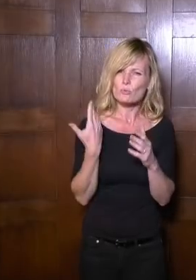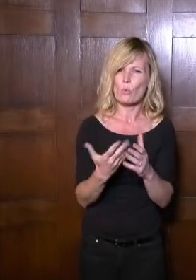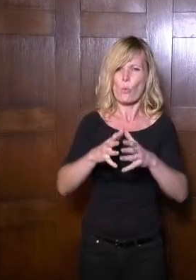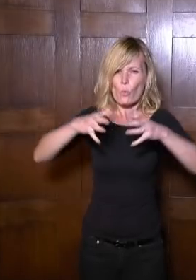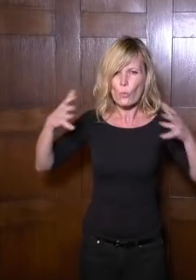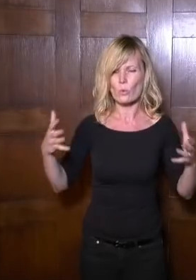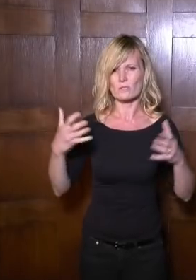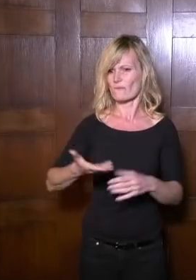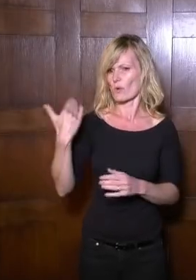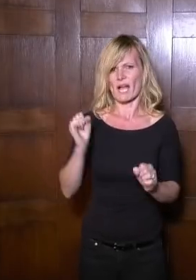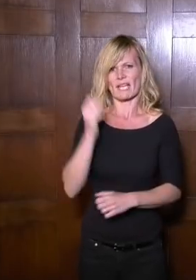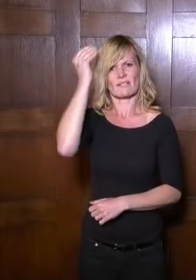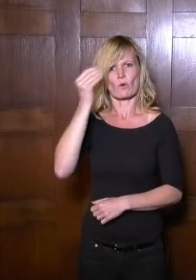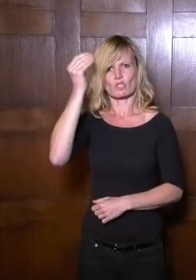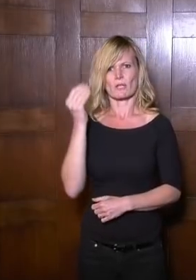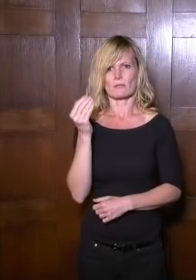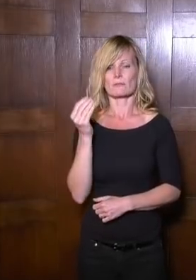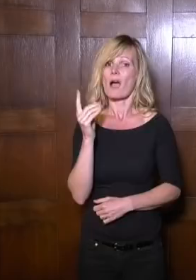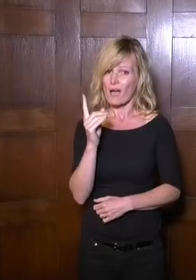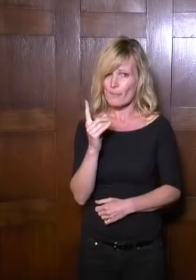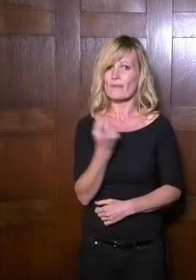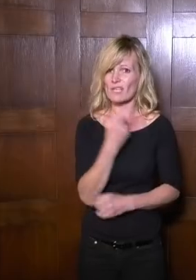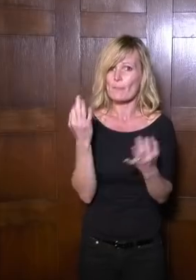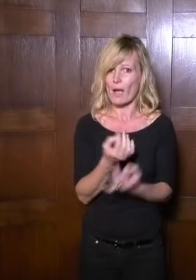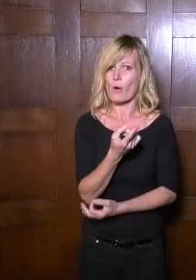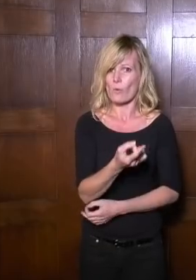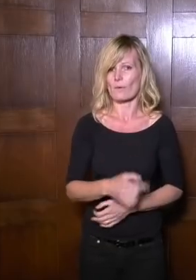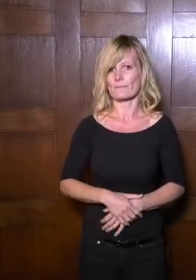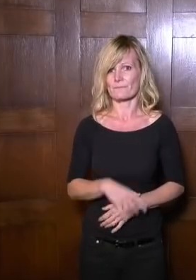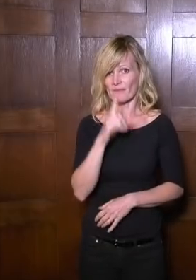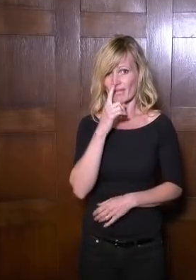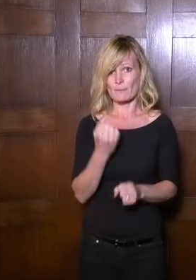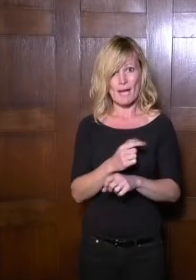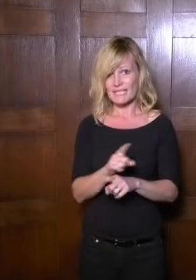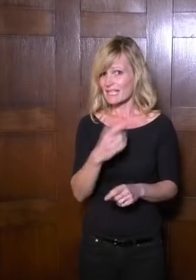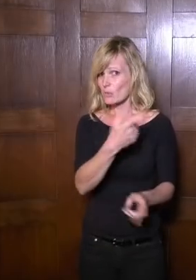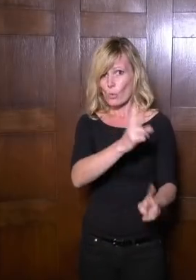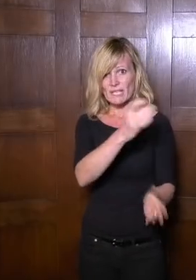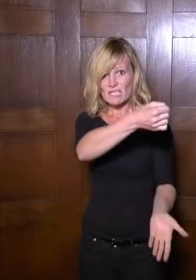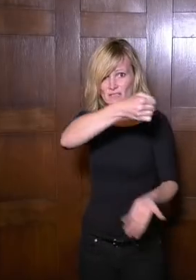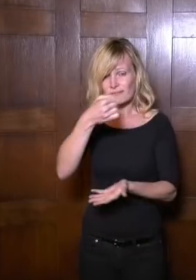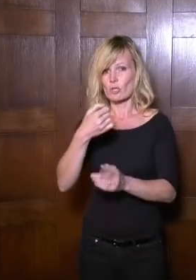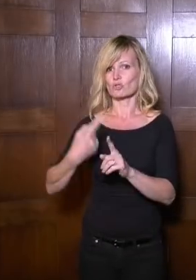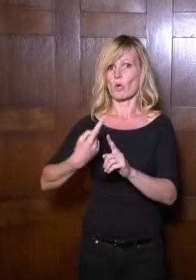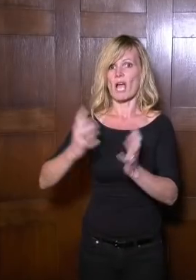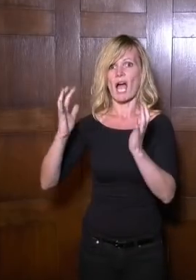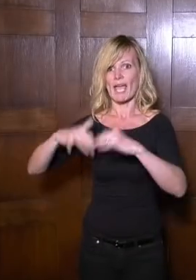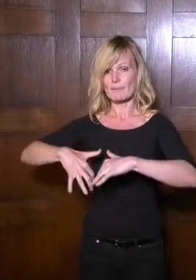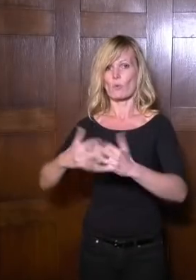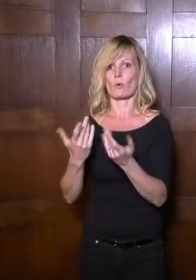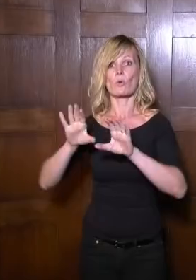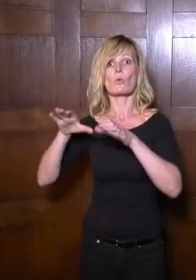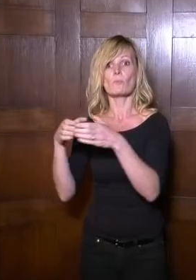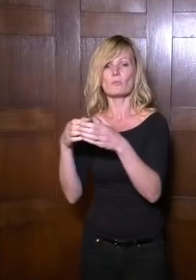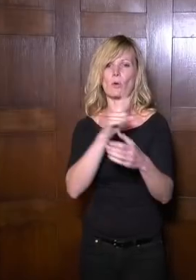gar nicht vorstellen konnten. Aber wir brauchen es, weil wenn wir das nicht gemacht hätten, würde der Steuereinbruch bei den Kommunen